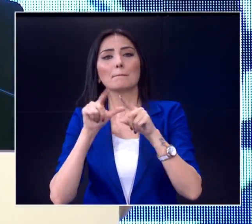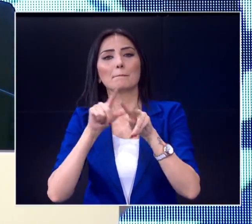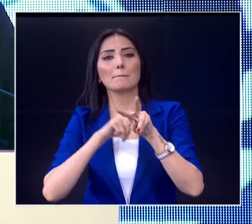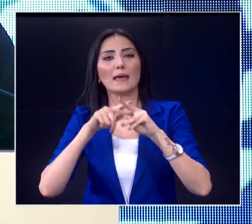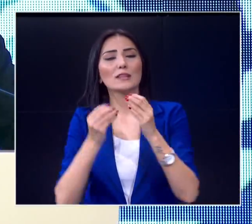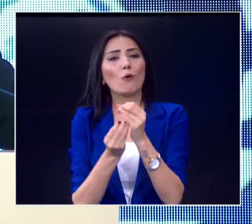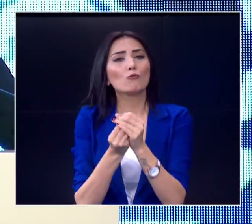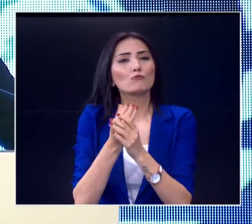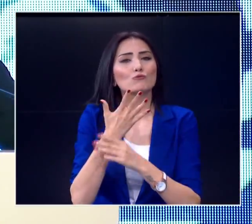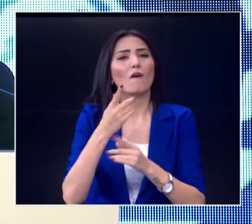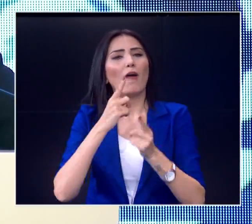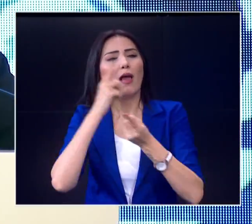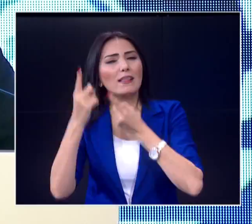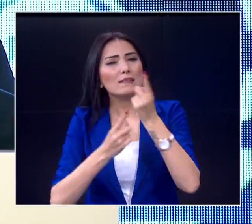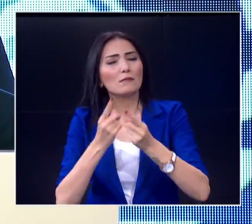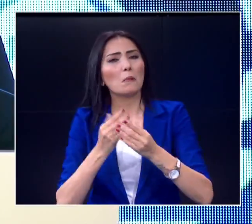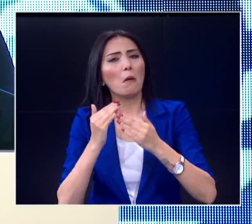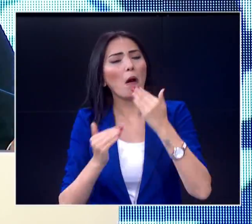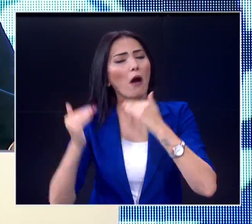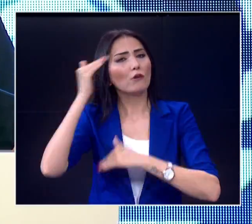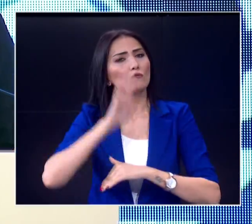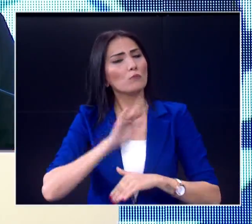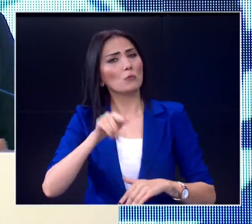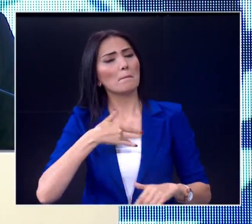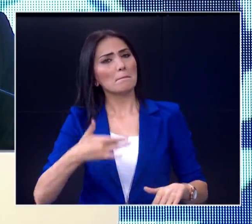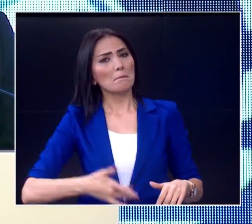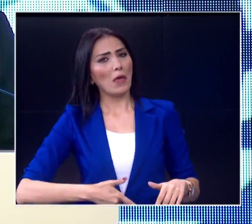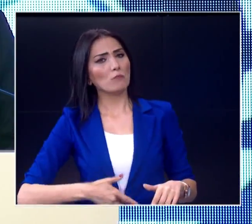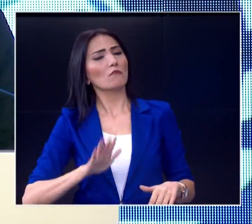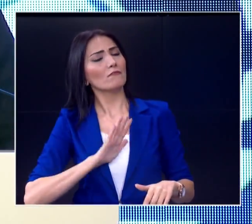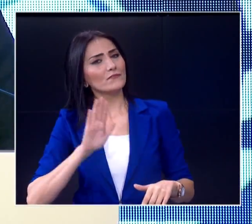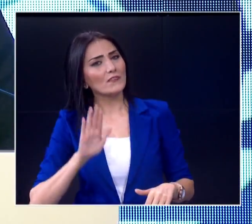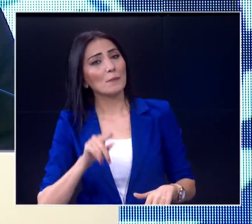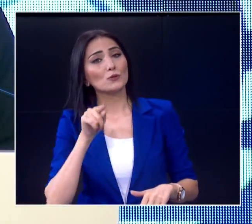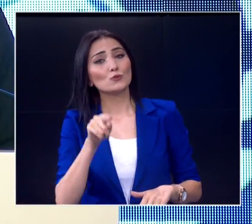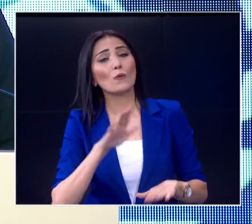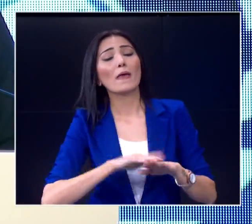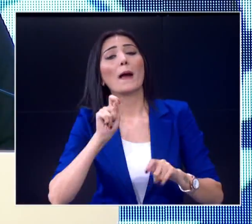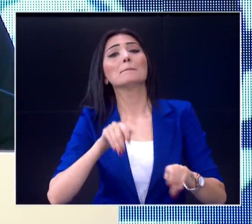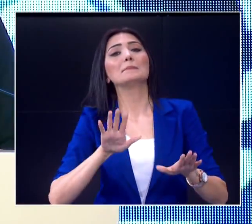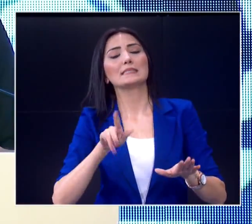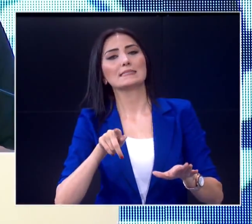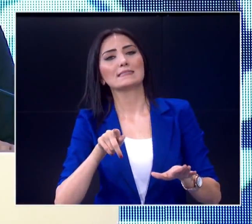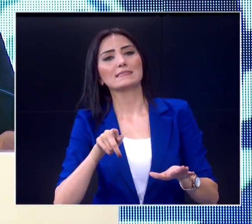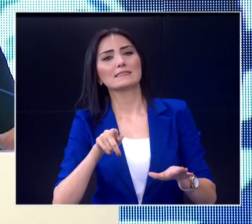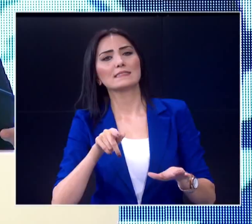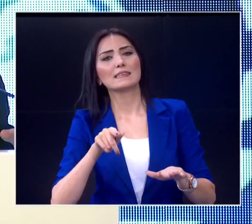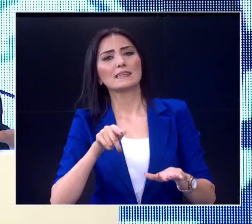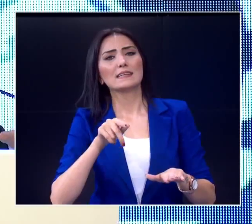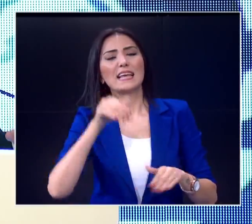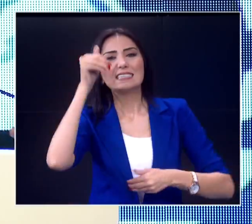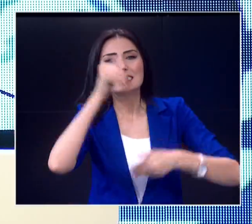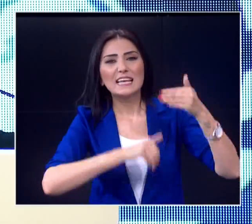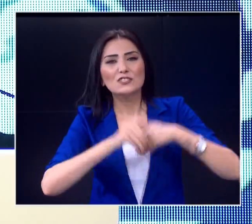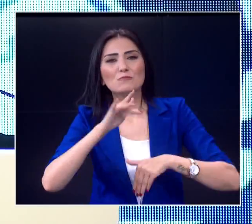ve etkinlikleri giderek artıyor. Bundan da memnuniyet duyuyoruz. Ama şunu yapmayın. Seçim